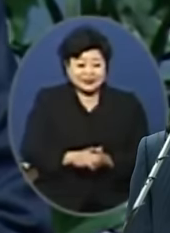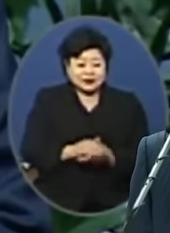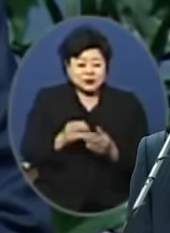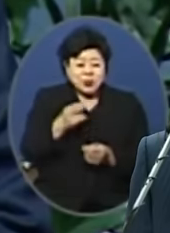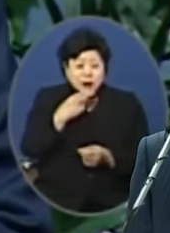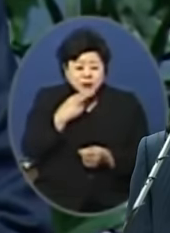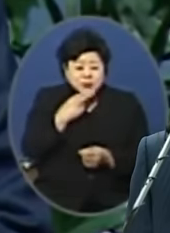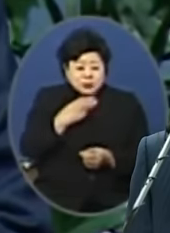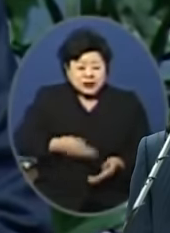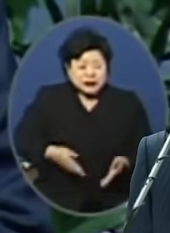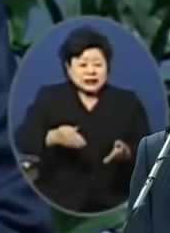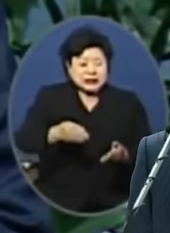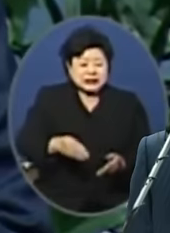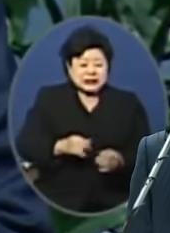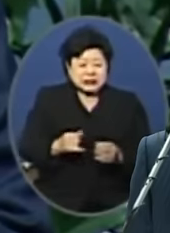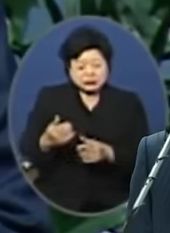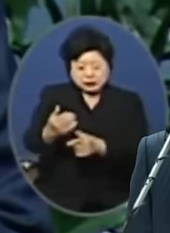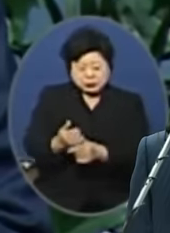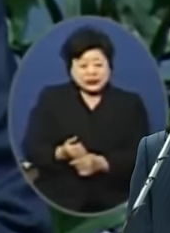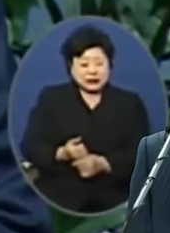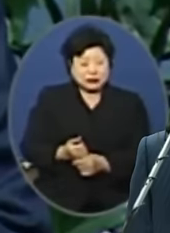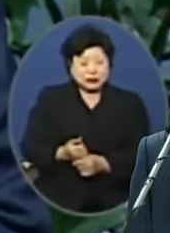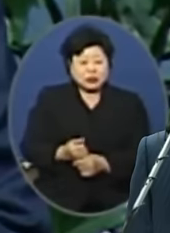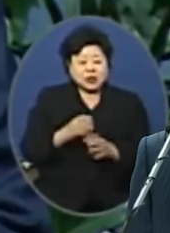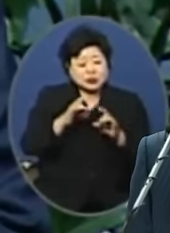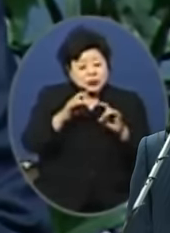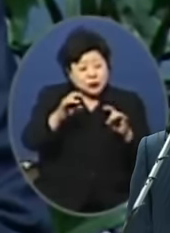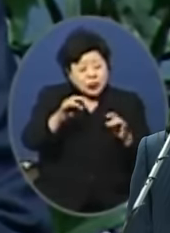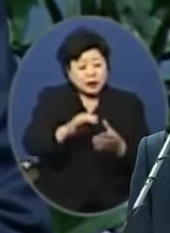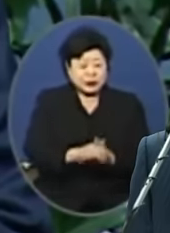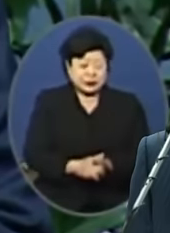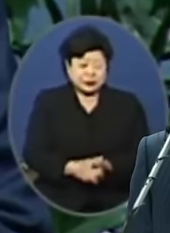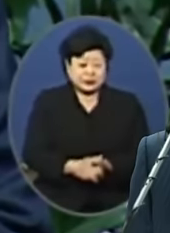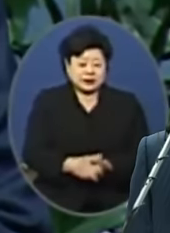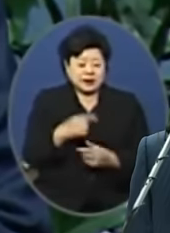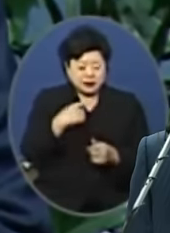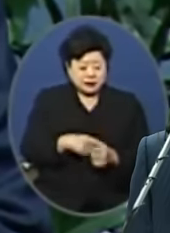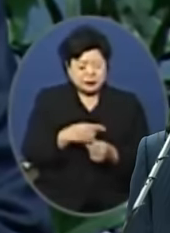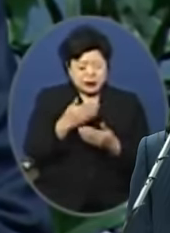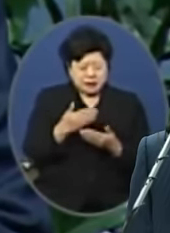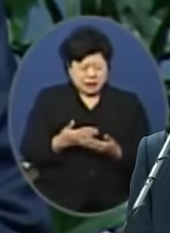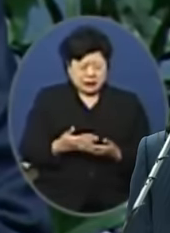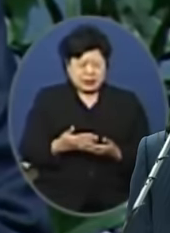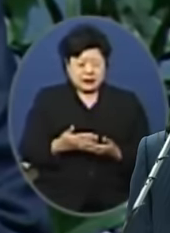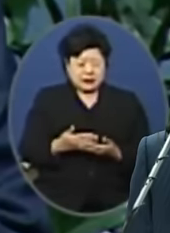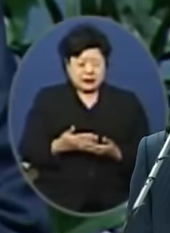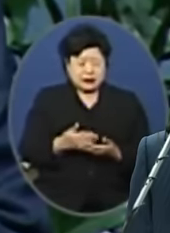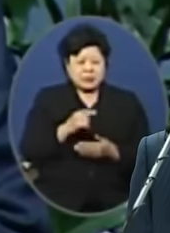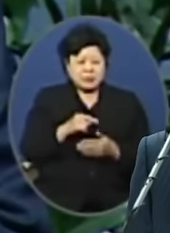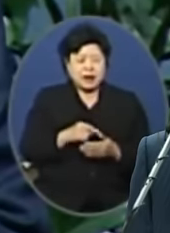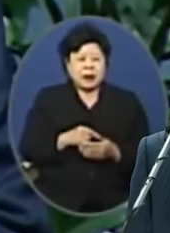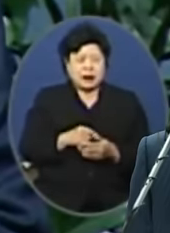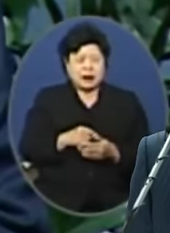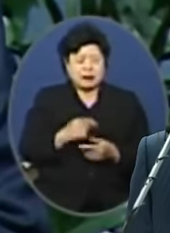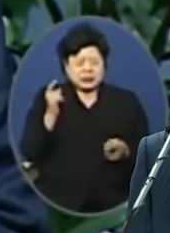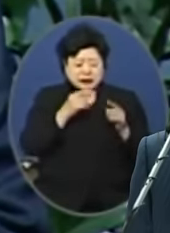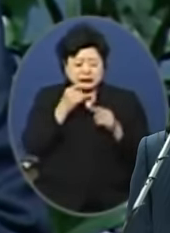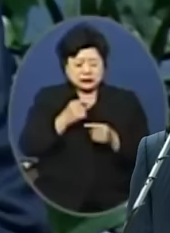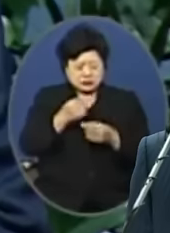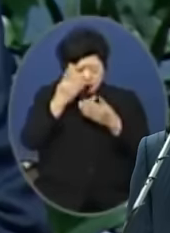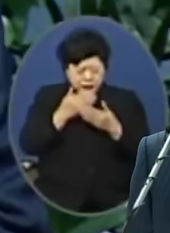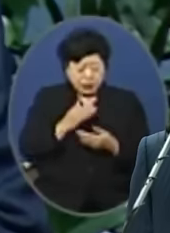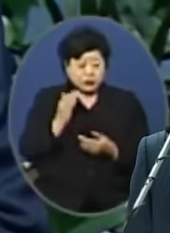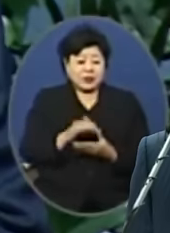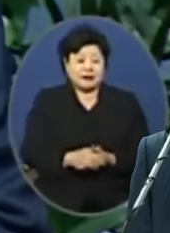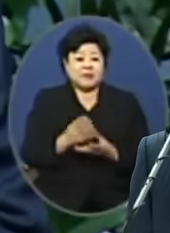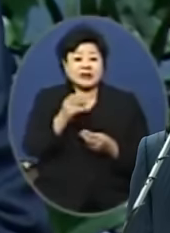준비하지 않고 길거리 걸어간 사람 그냥 붙잡고 전도해가지고서는 핍박을 많이 받고 마음에 잔뜩 상처와 흥분만